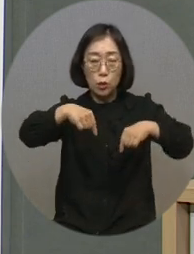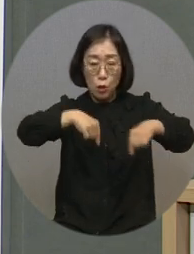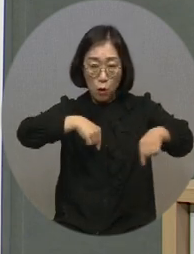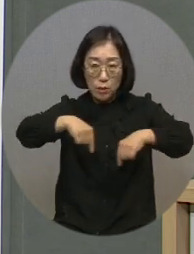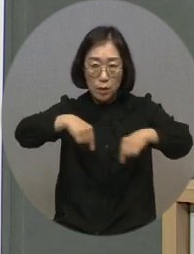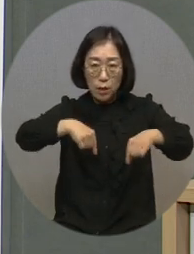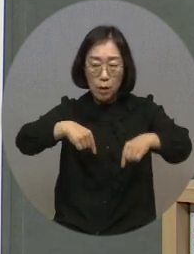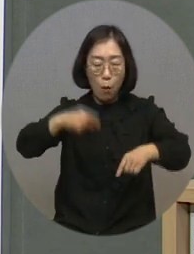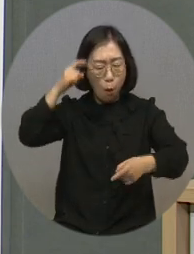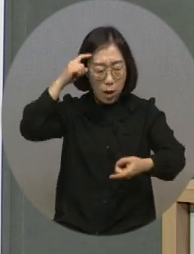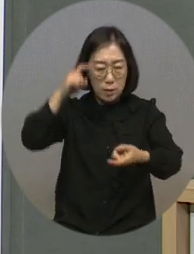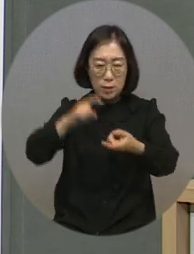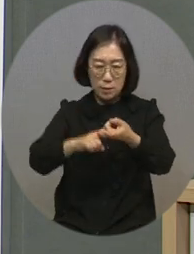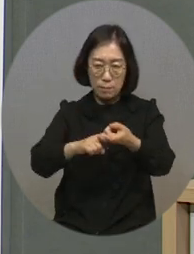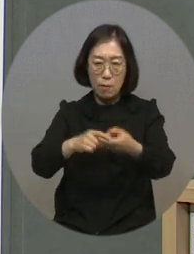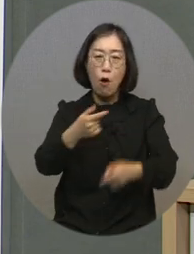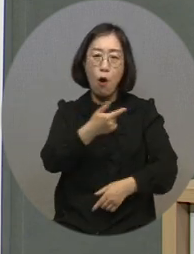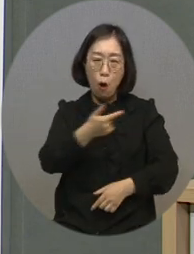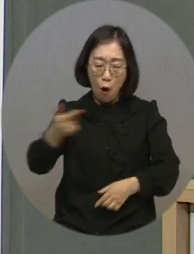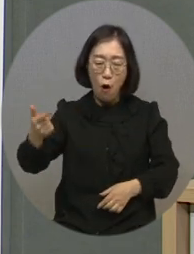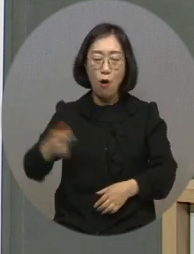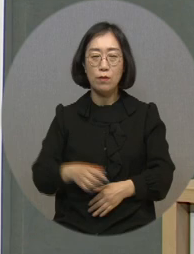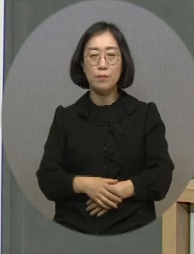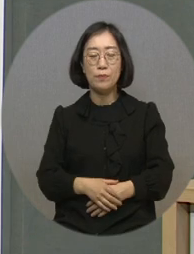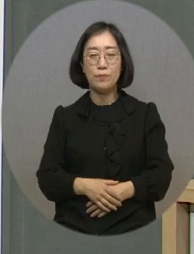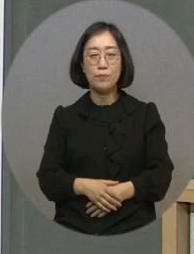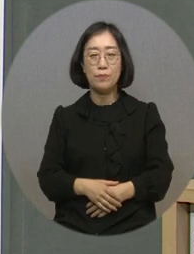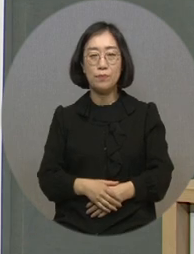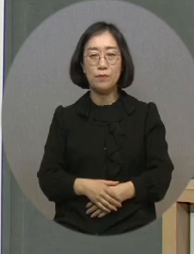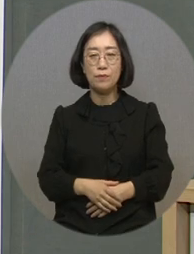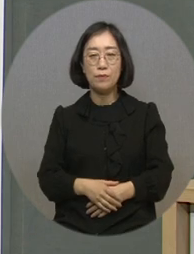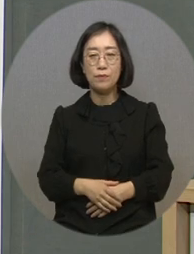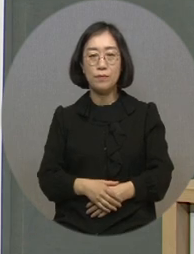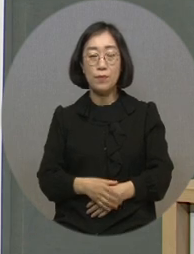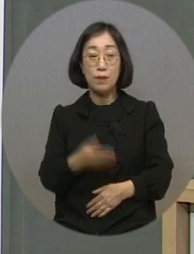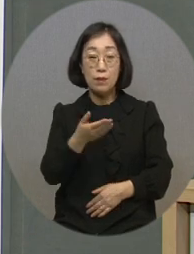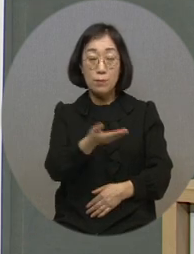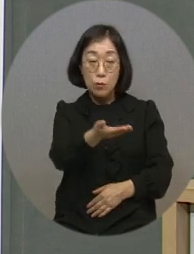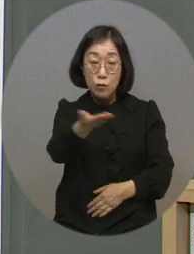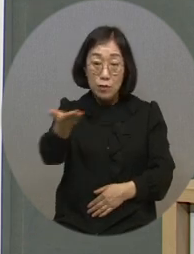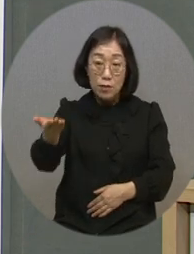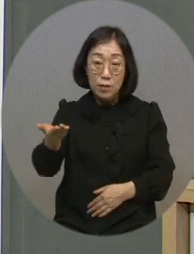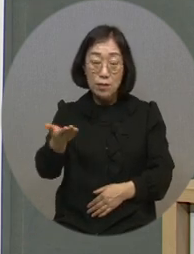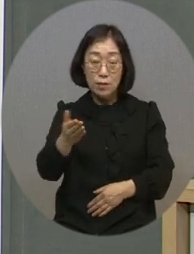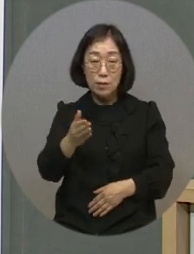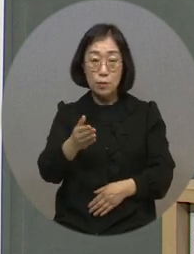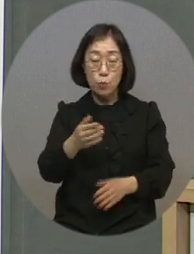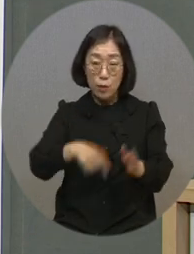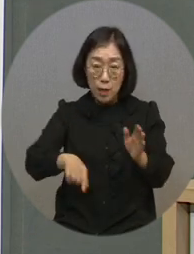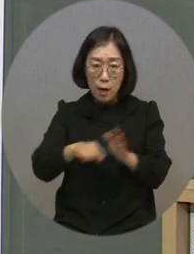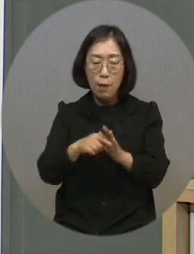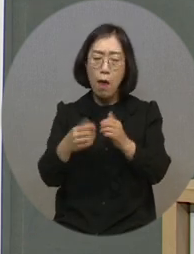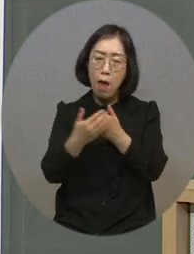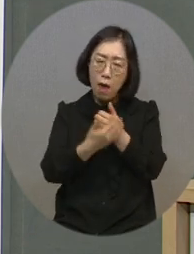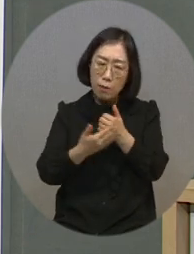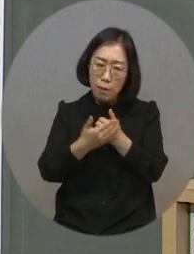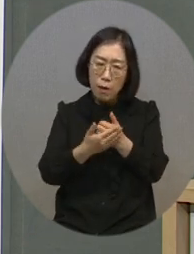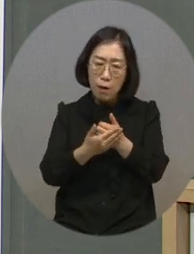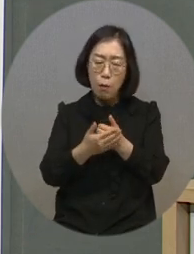정책에 예, 예. 관심을 많이 가지고 있고 예, 예. 또 그분들을 위한 어떤 혜택은